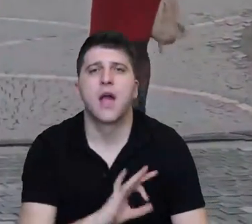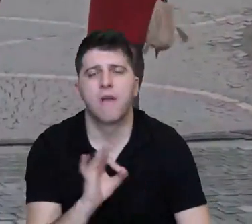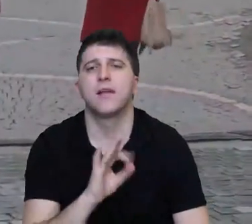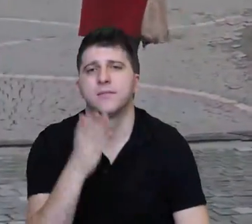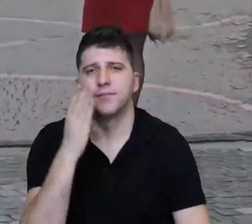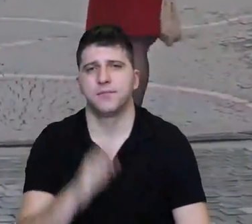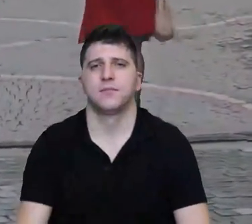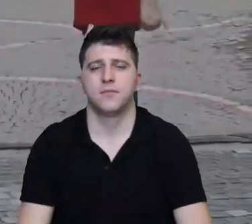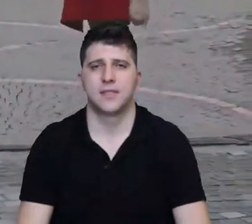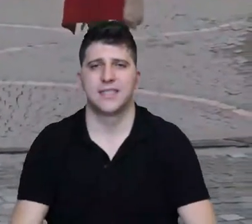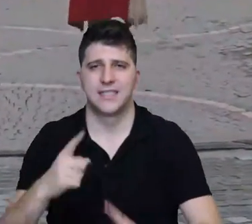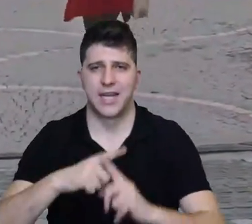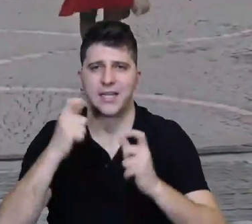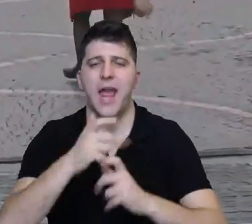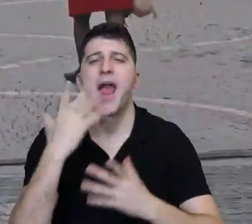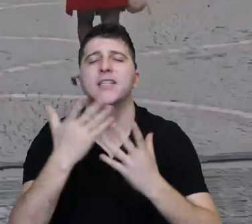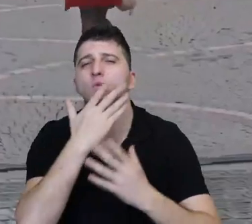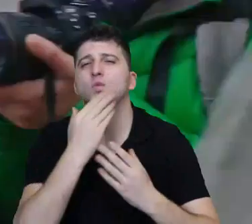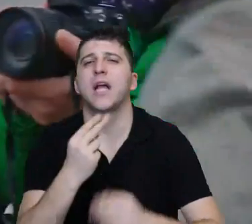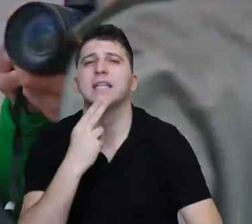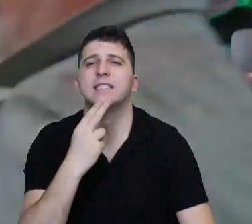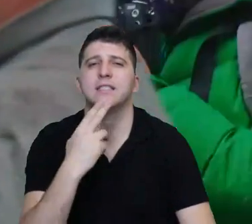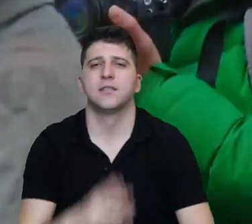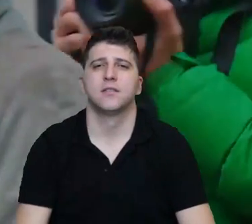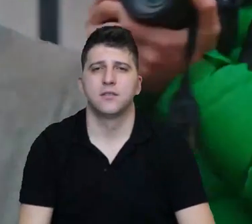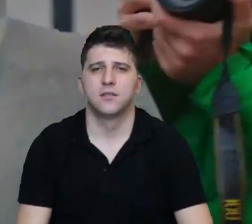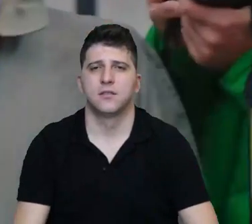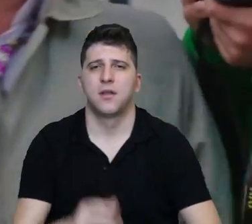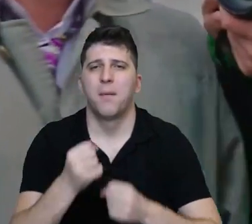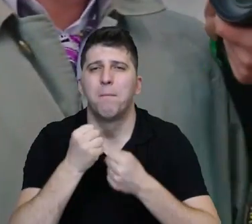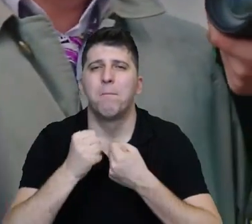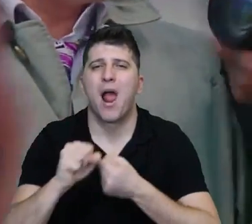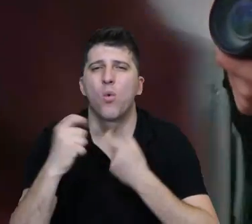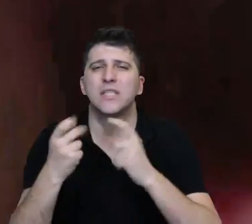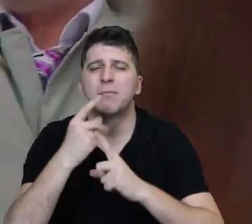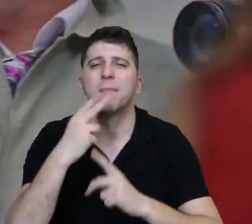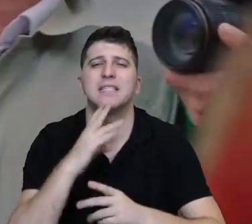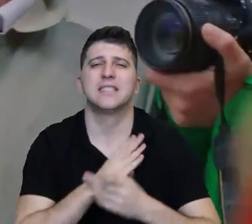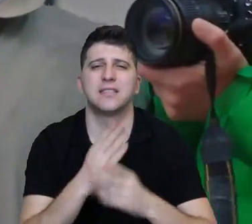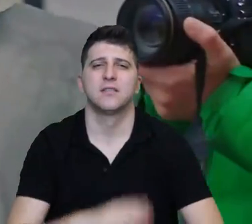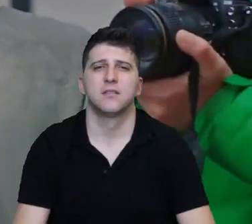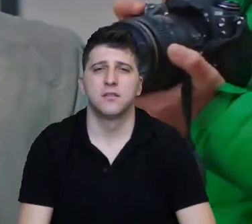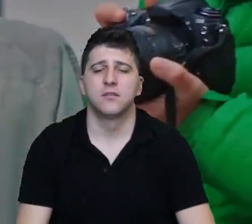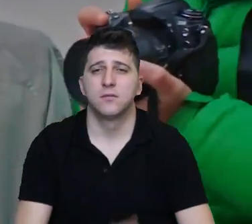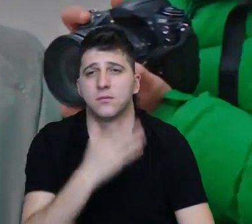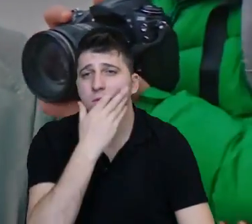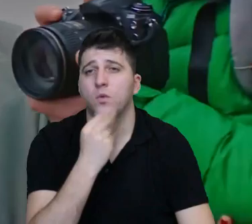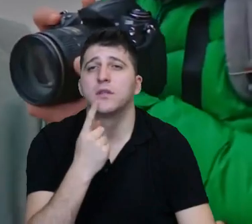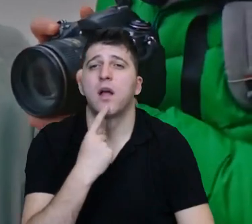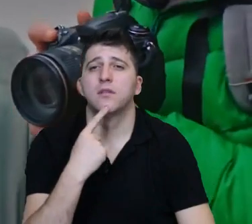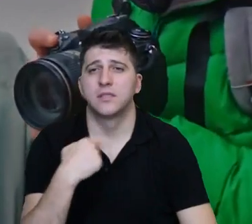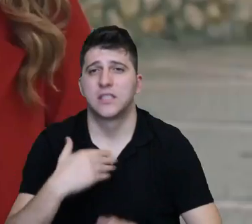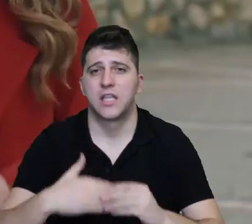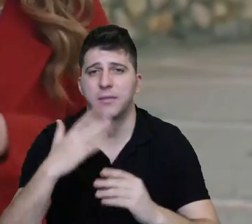kendisi Taraklı'nın en güzel kızıdır. Marangoz İbrahim'in kızı ya. Evet. Çok hoş.